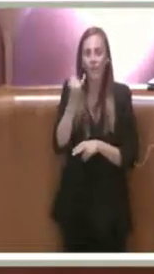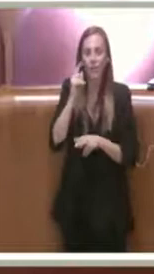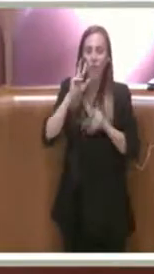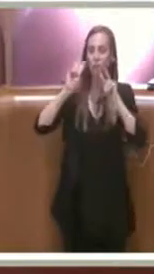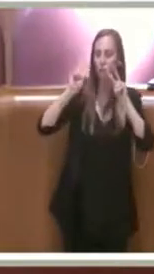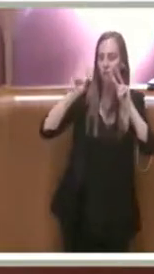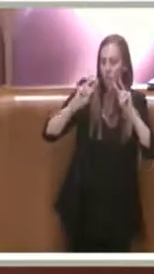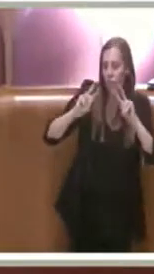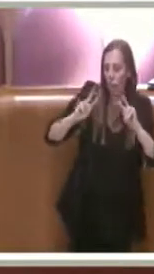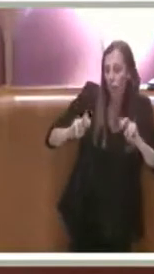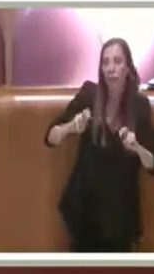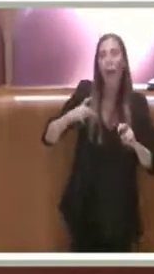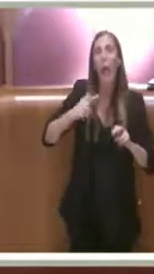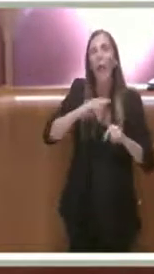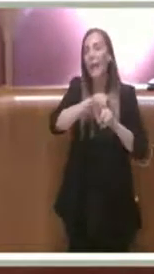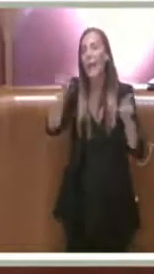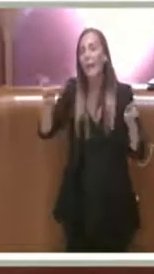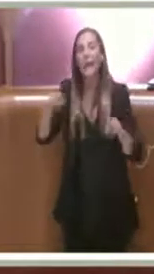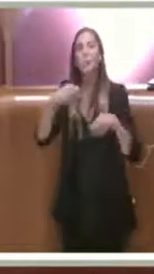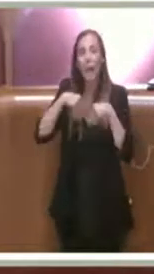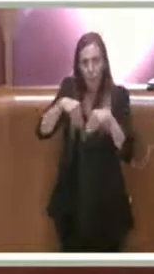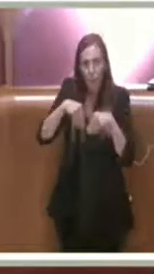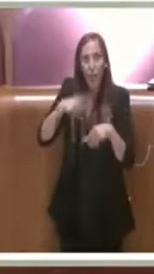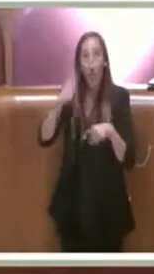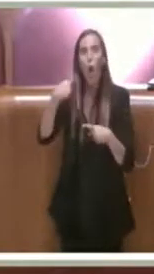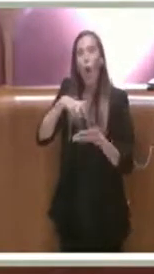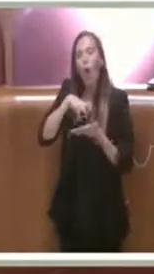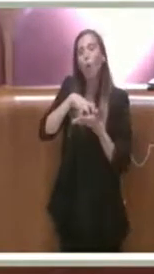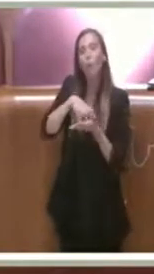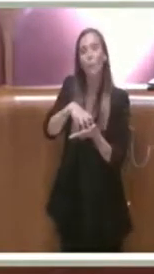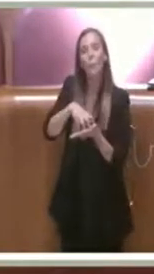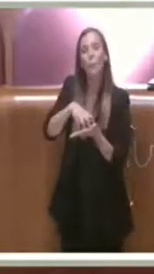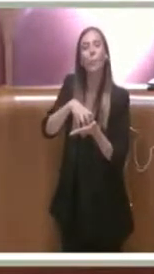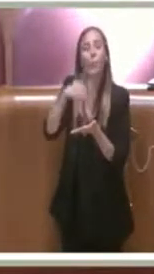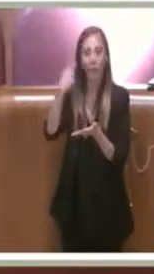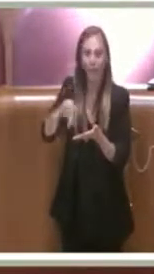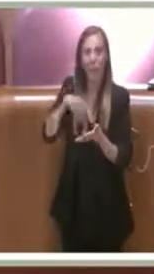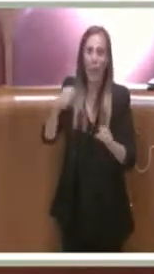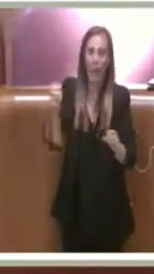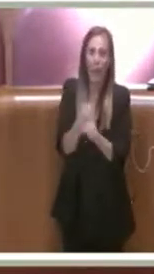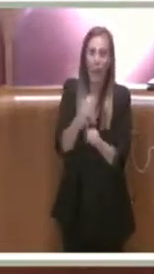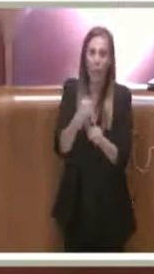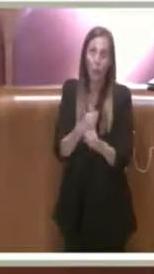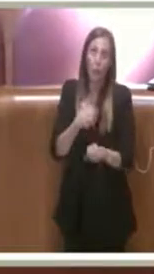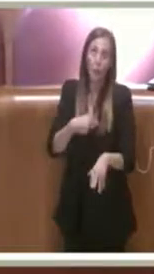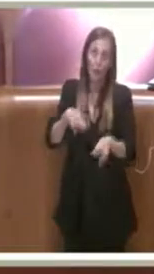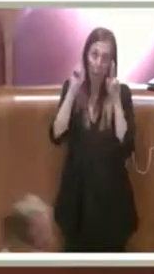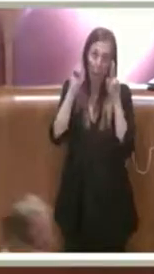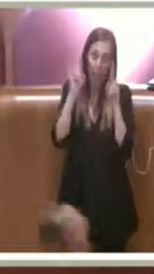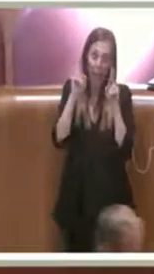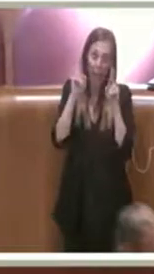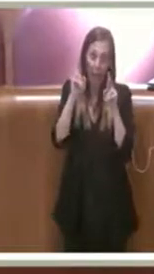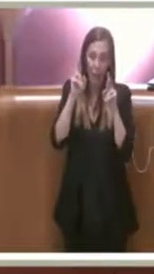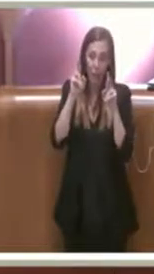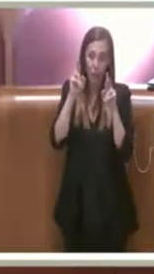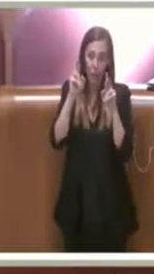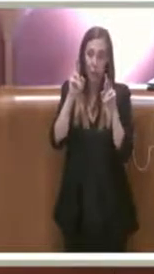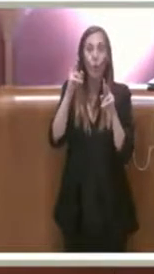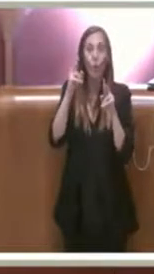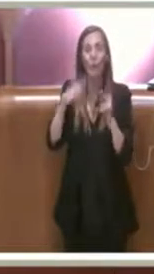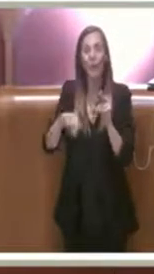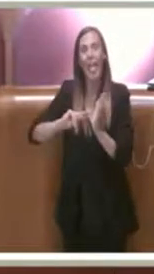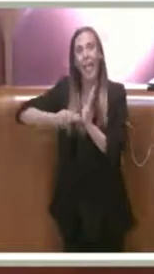poter partecipare e contribuire attivamente a questo lavoro, come mi auguro avverrà nella fase